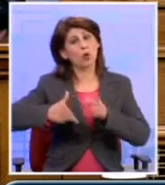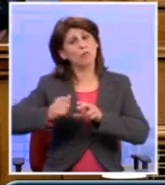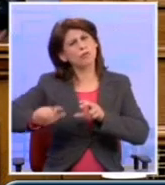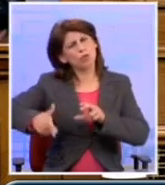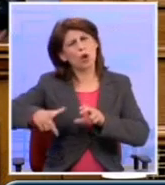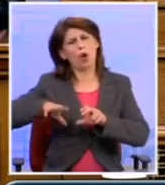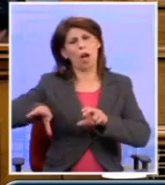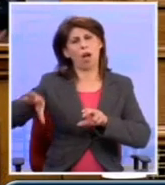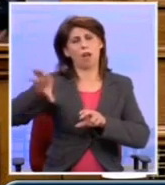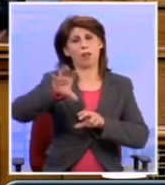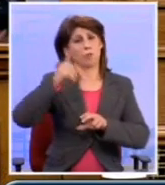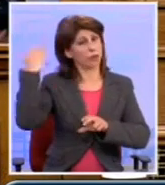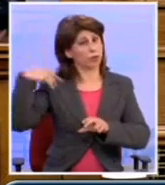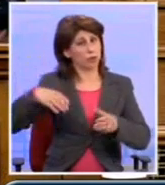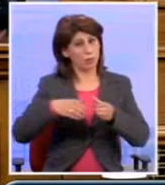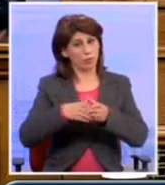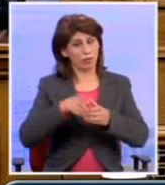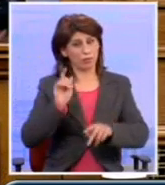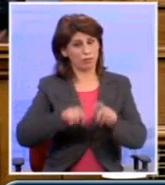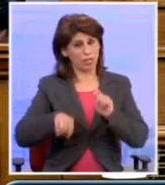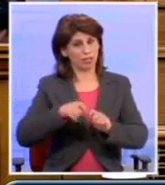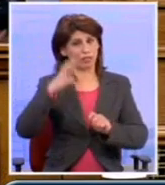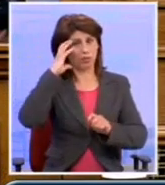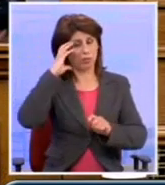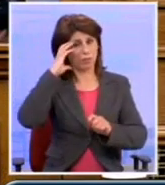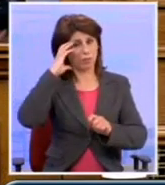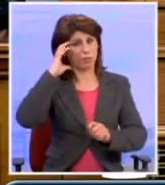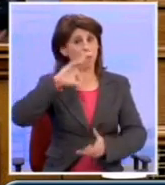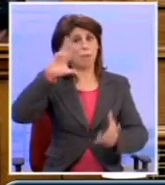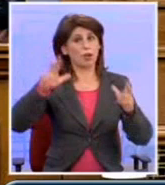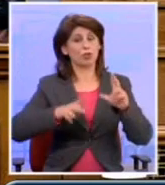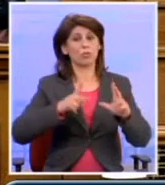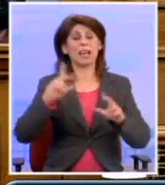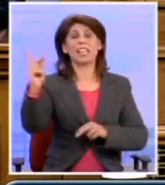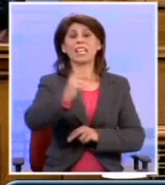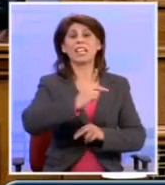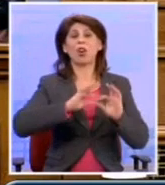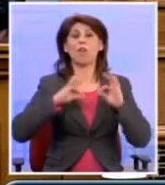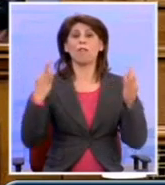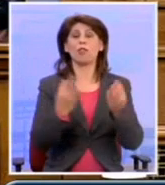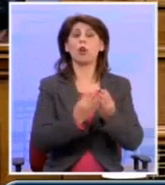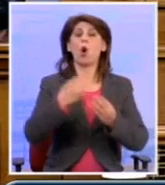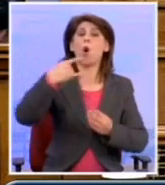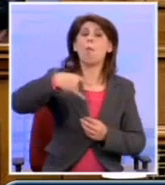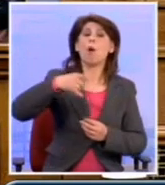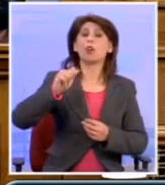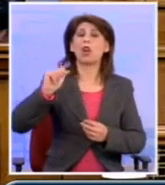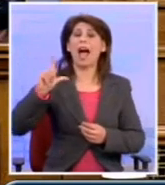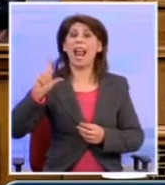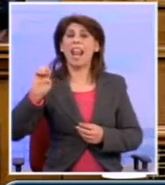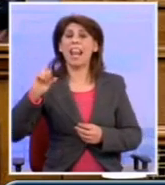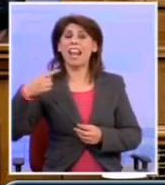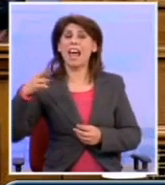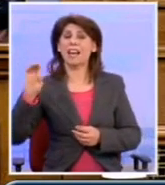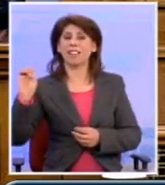βλέπουμε ότι από τότε που η Επιτροπή έχει συσταθεί, και τον θυμάμαι και από τα Παγκόσμια Κοινωνικά Φόρουμ στο Πόρτο Αλέγκρε που συμμετείχαμε